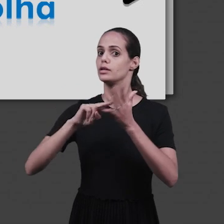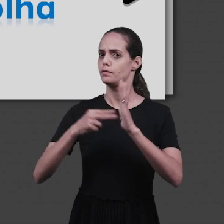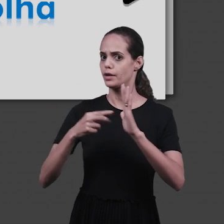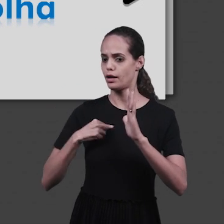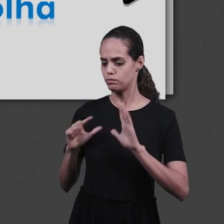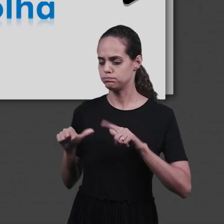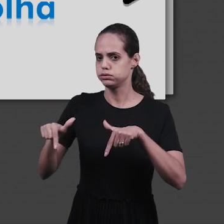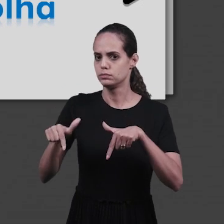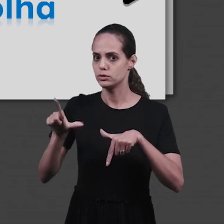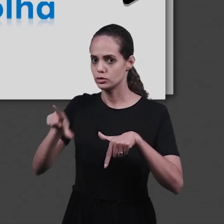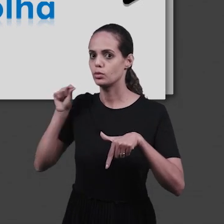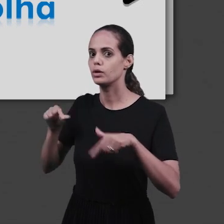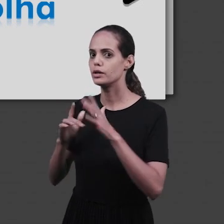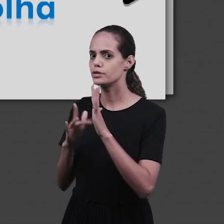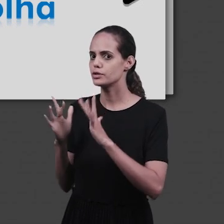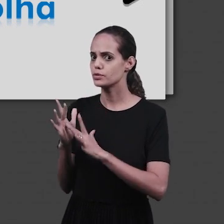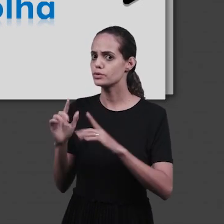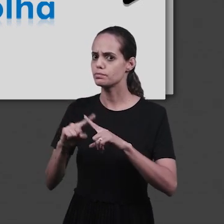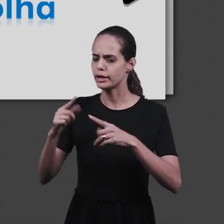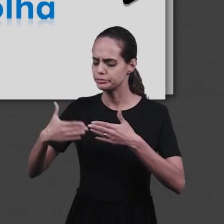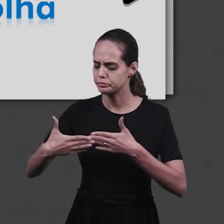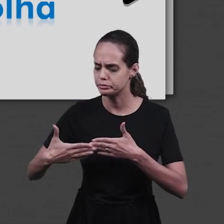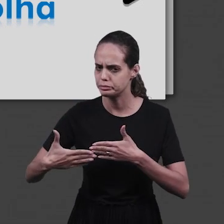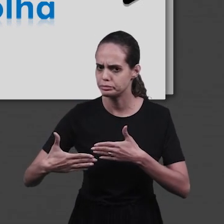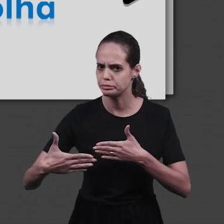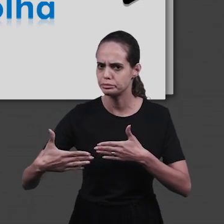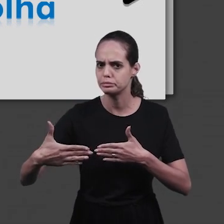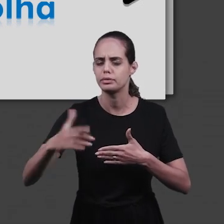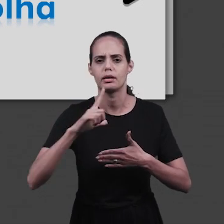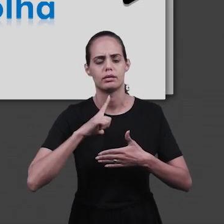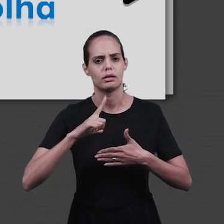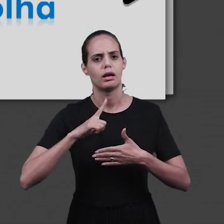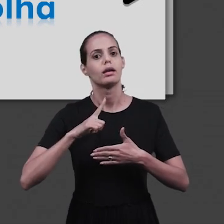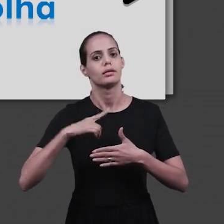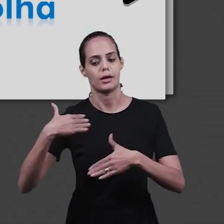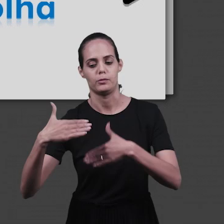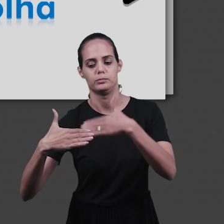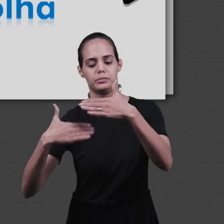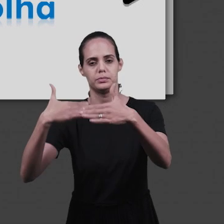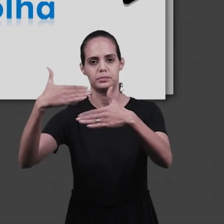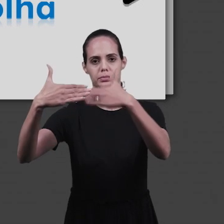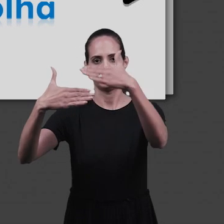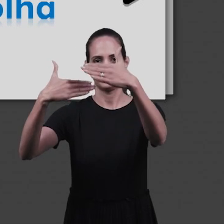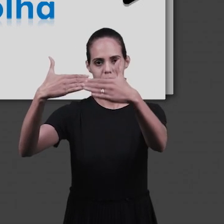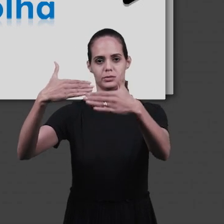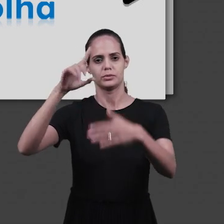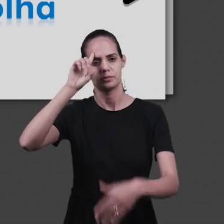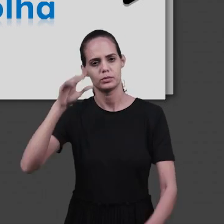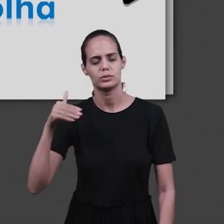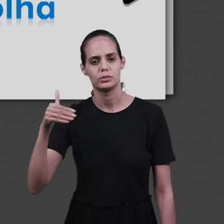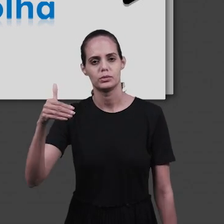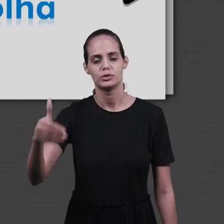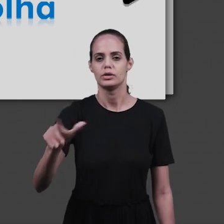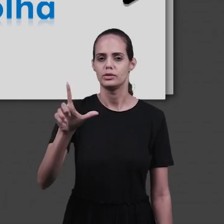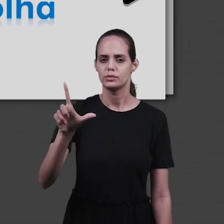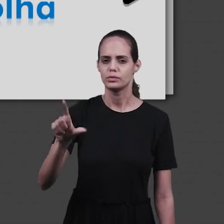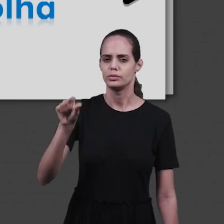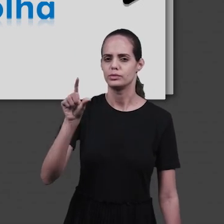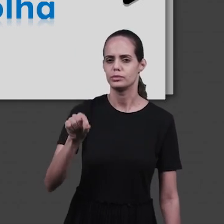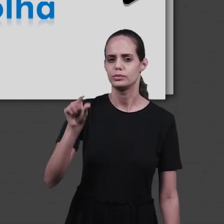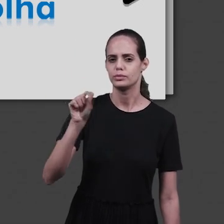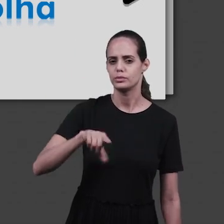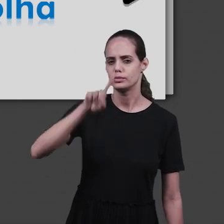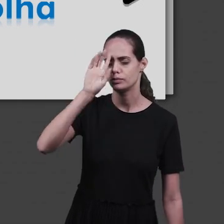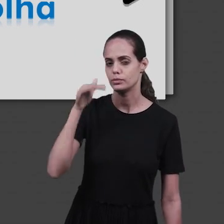j'acceptais Jésus, mais j'ai une marche à faire. Je dois faire un choix tous les jours.